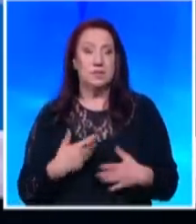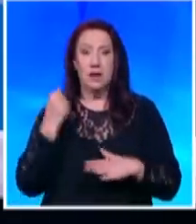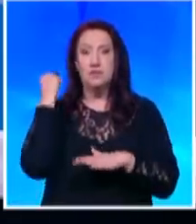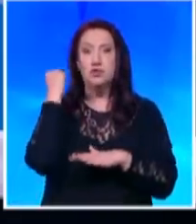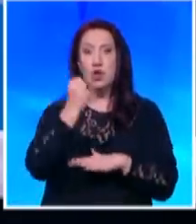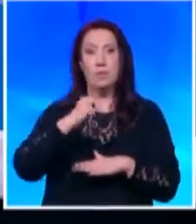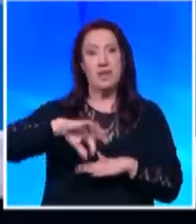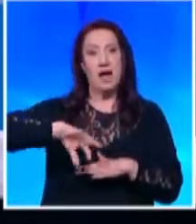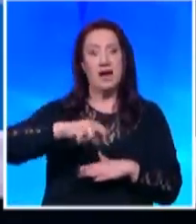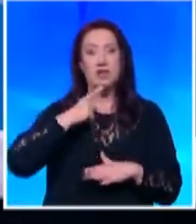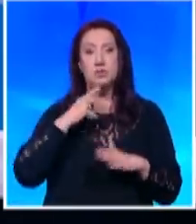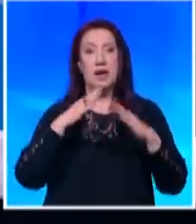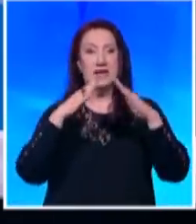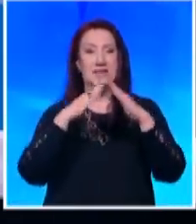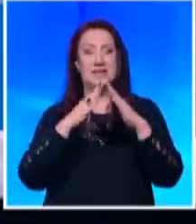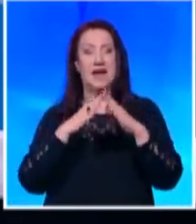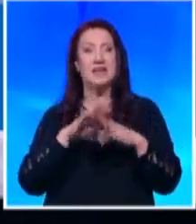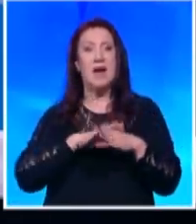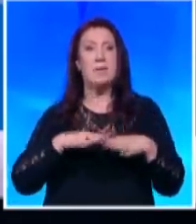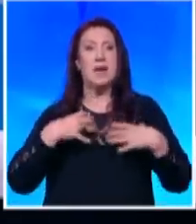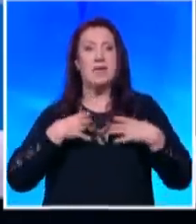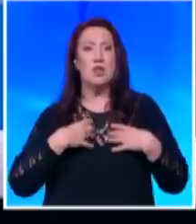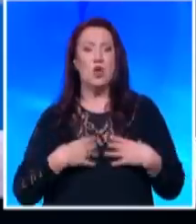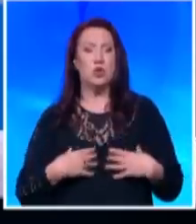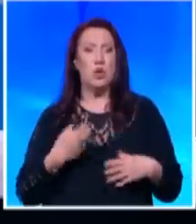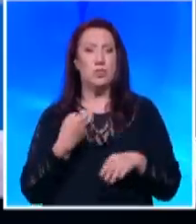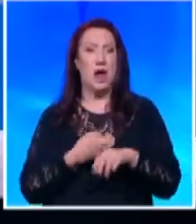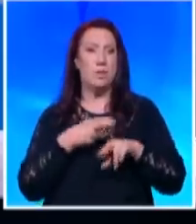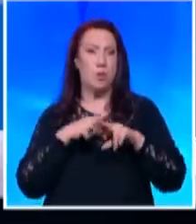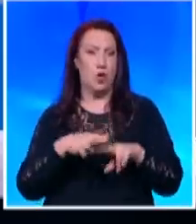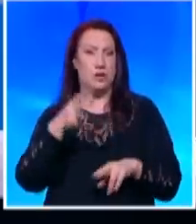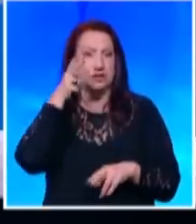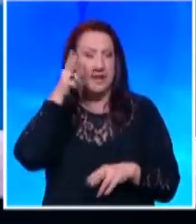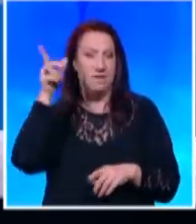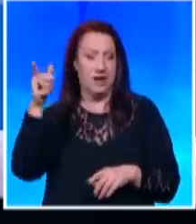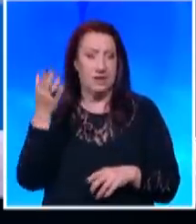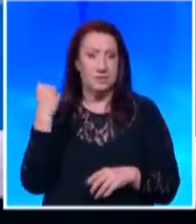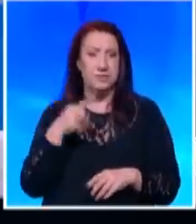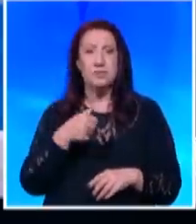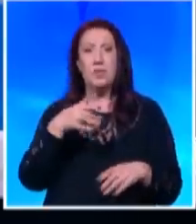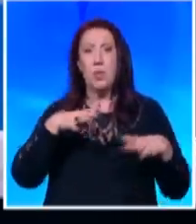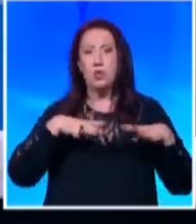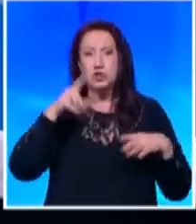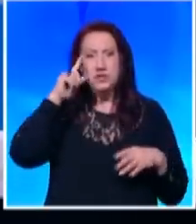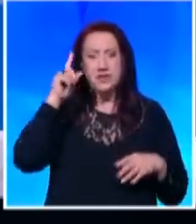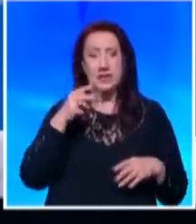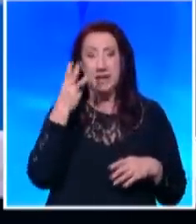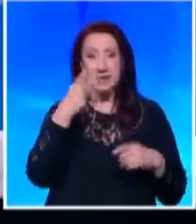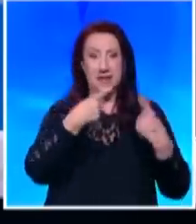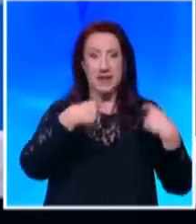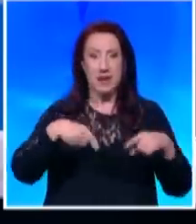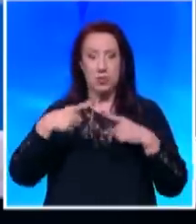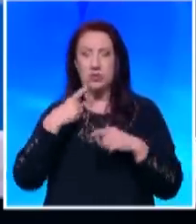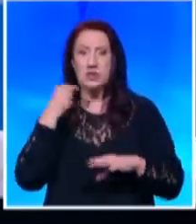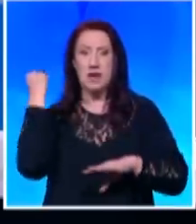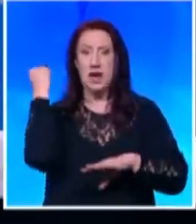във Варна, която е с хронични финансови проблеми. През почивните дни три помещения са били разбити. Прозорците са